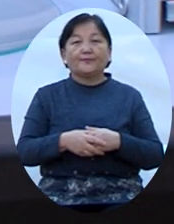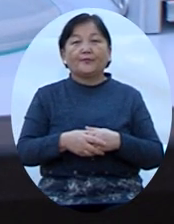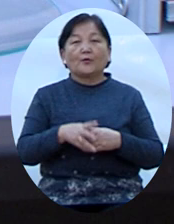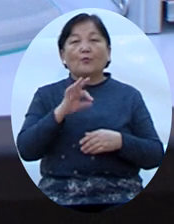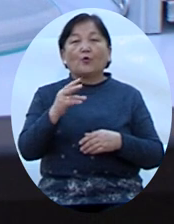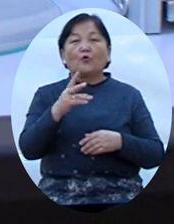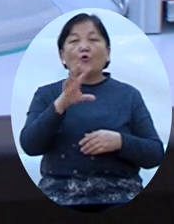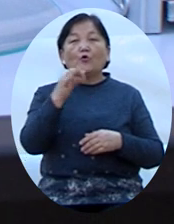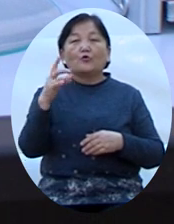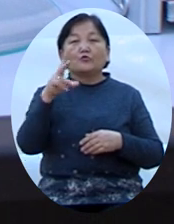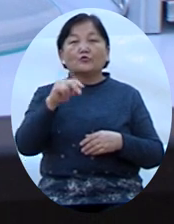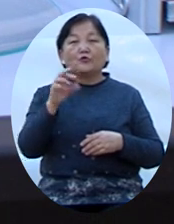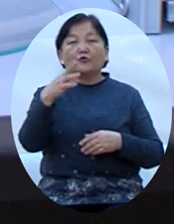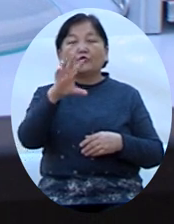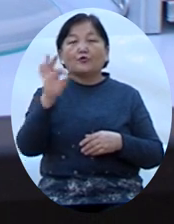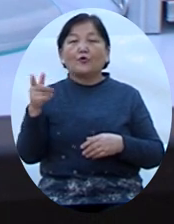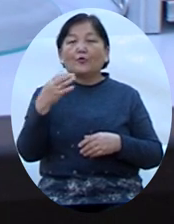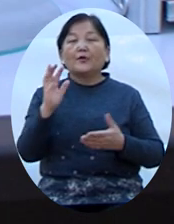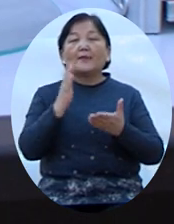За мөн өөрчлөлтгүй байна.